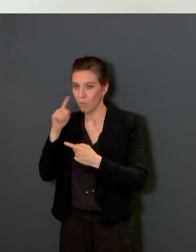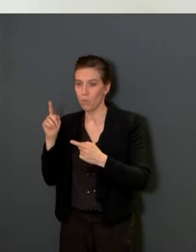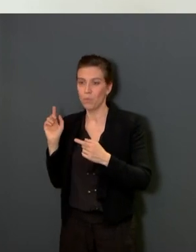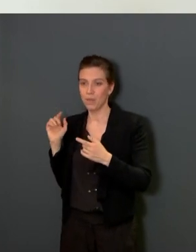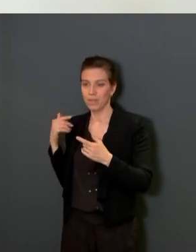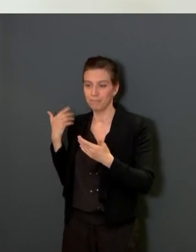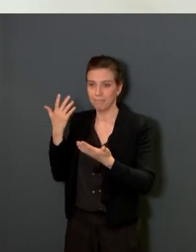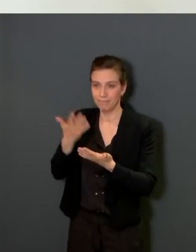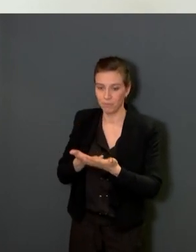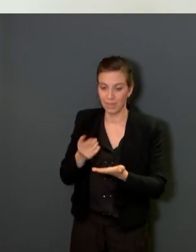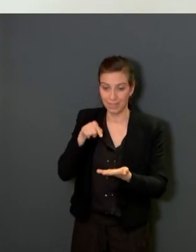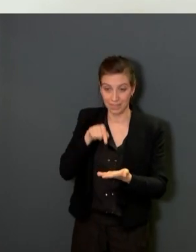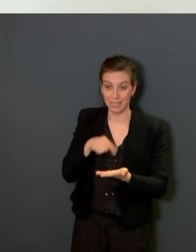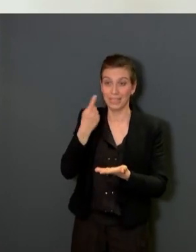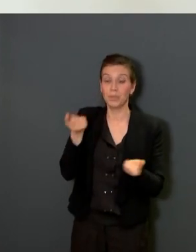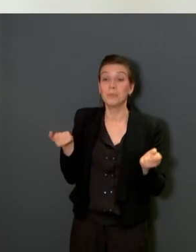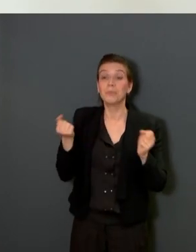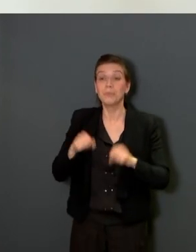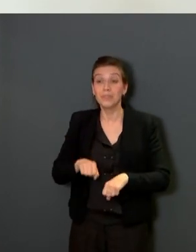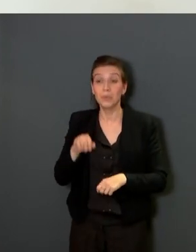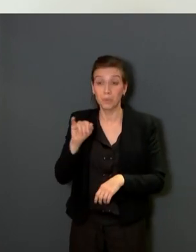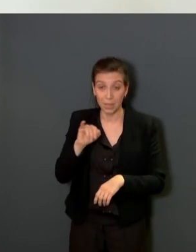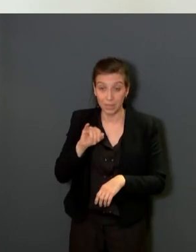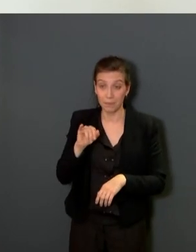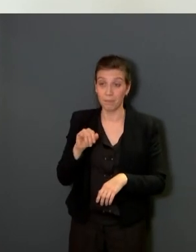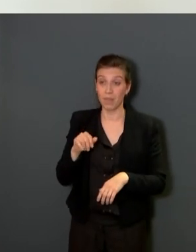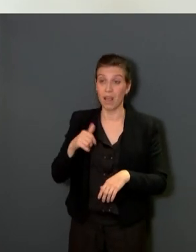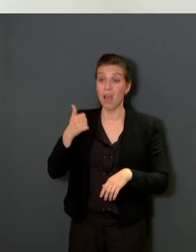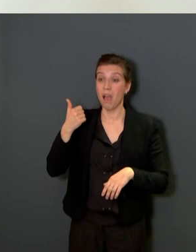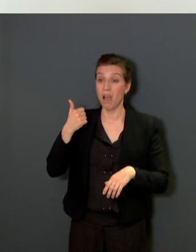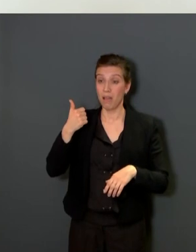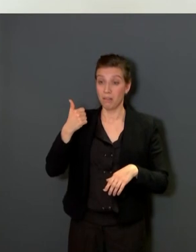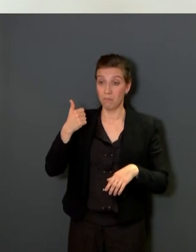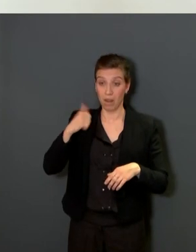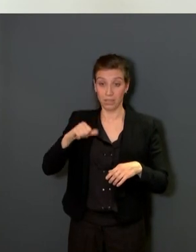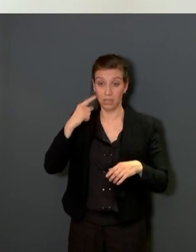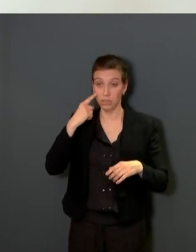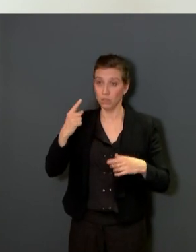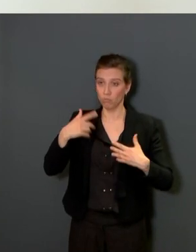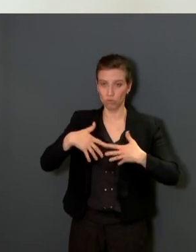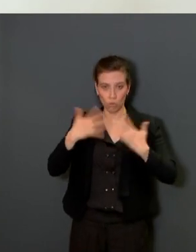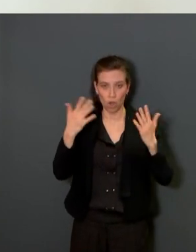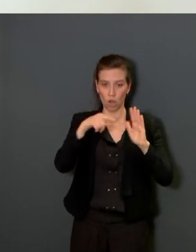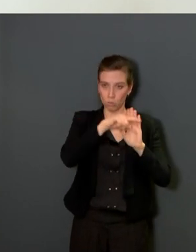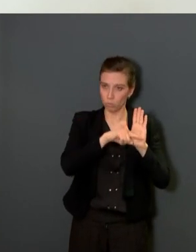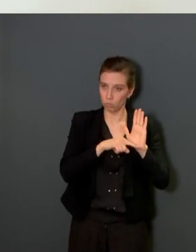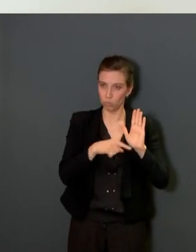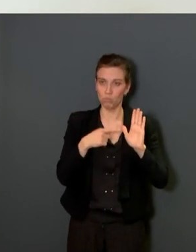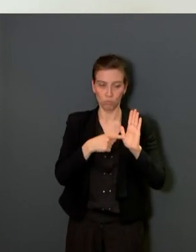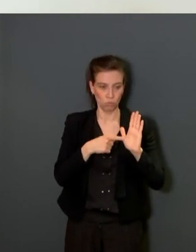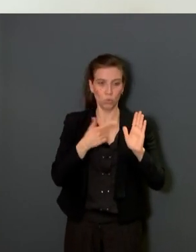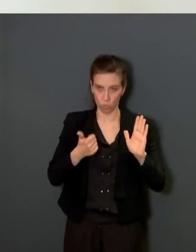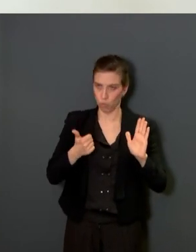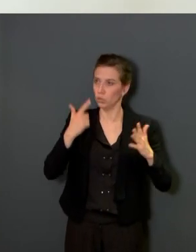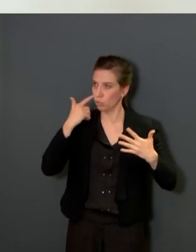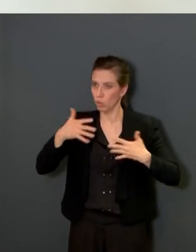Je kan alleen beslissingen nemen als je stevig op de grond staat en een stevige basis hebt. En die basis die is vandaag niet stevig en daar kan